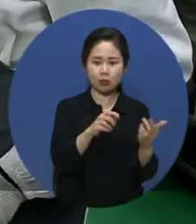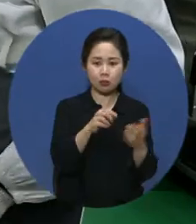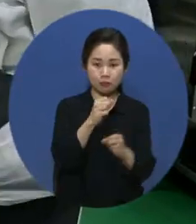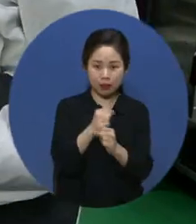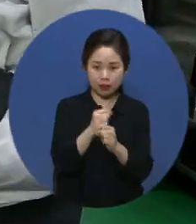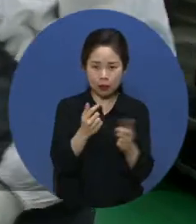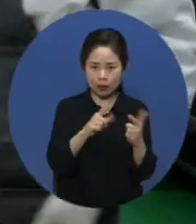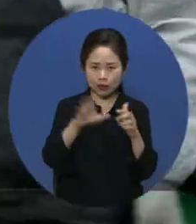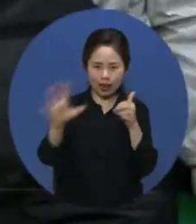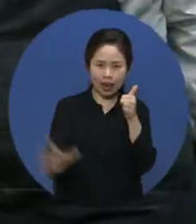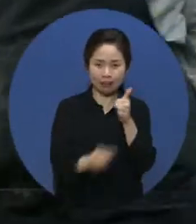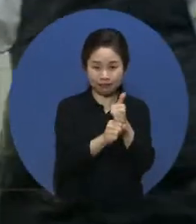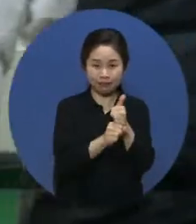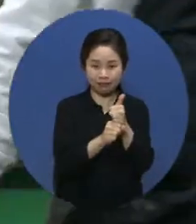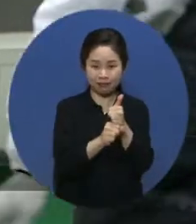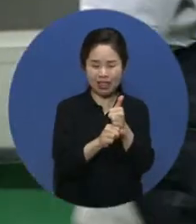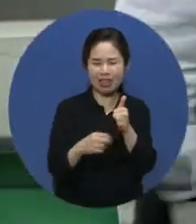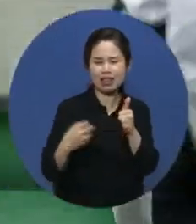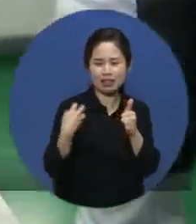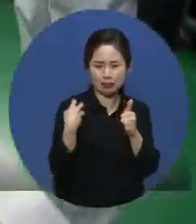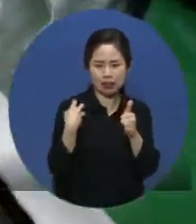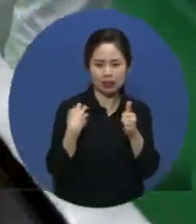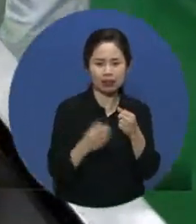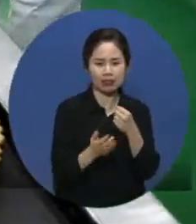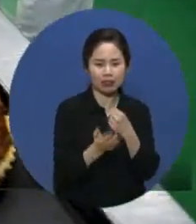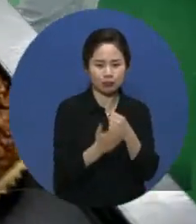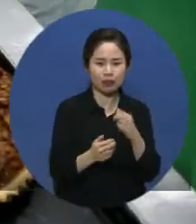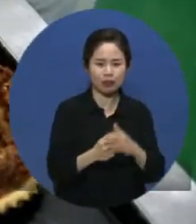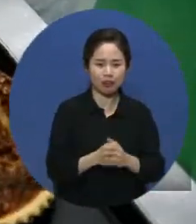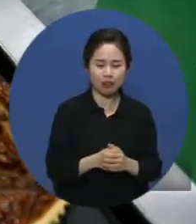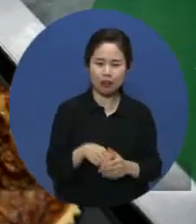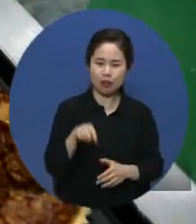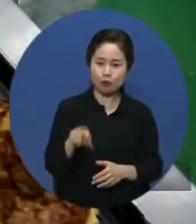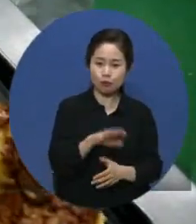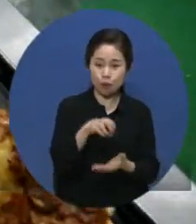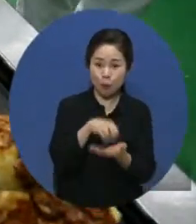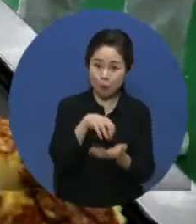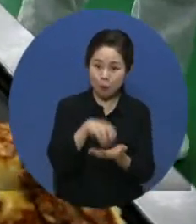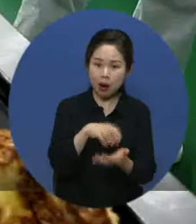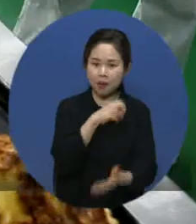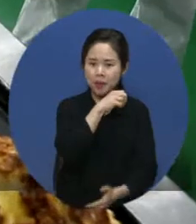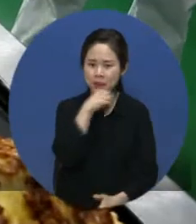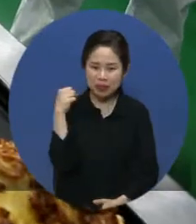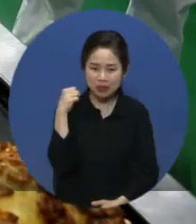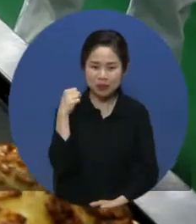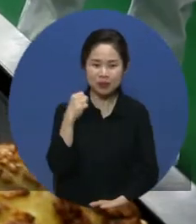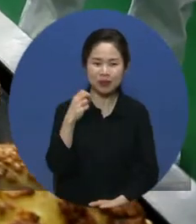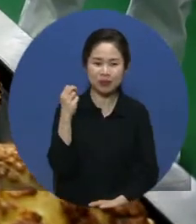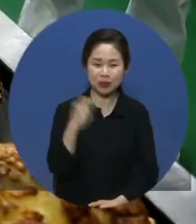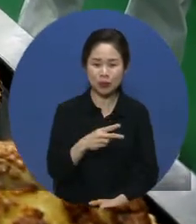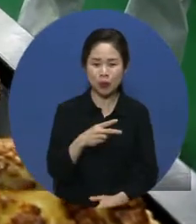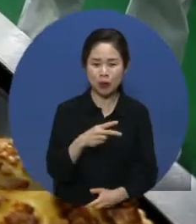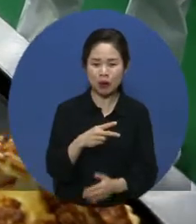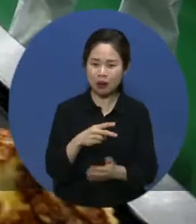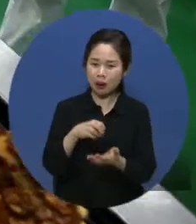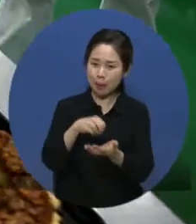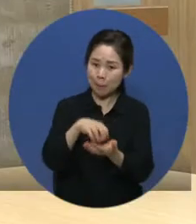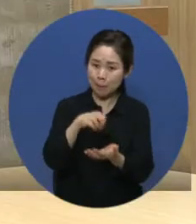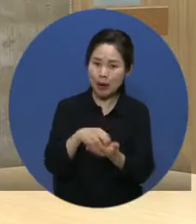계시기 때문에 상당히 저희들이 제품은 퀄리티도 좋고 제품에 대한 일관성이